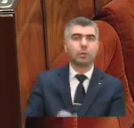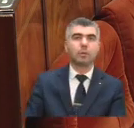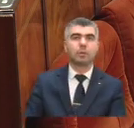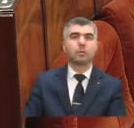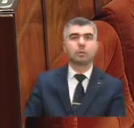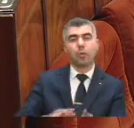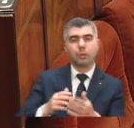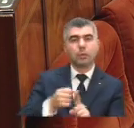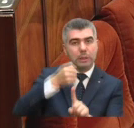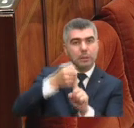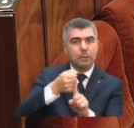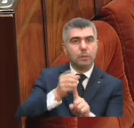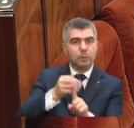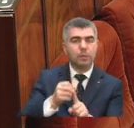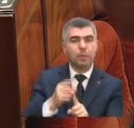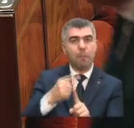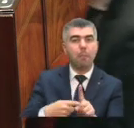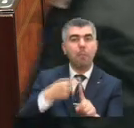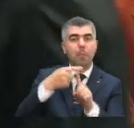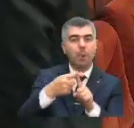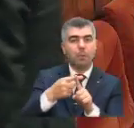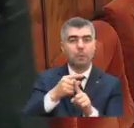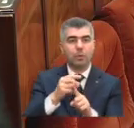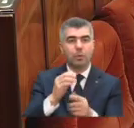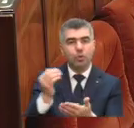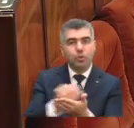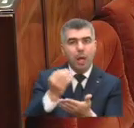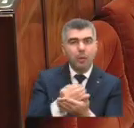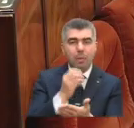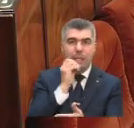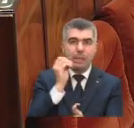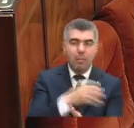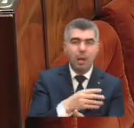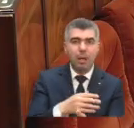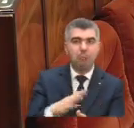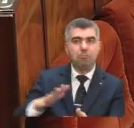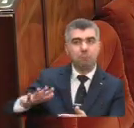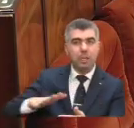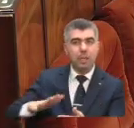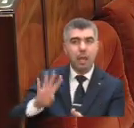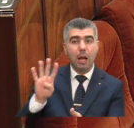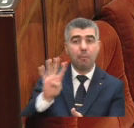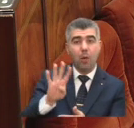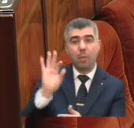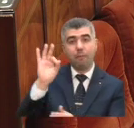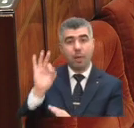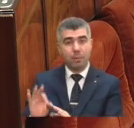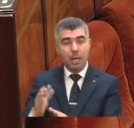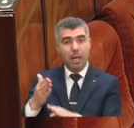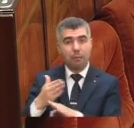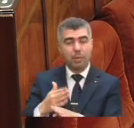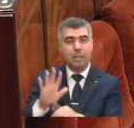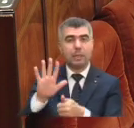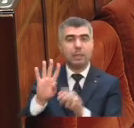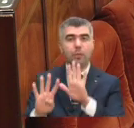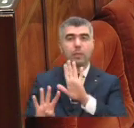من الإنجازات. أولا، الرفع من معدل جمع النفايات المنزلية بالمراكز الحضارية بطريقة نهائية من 44% إلى